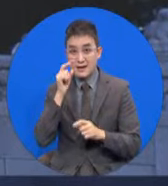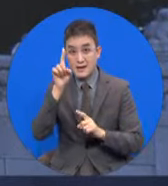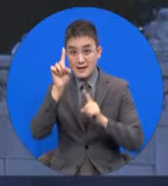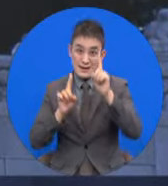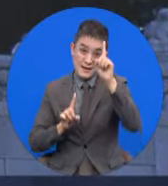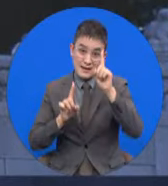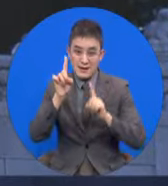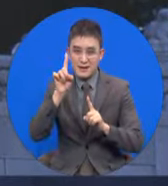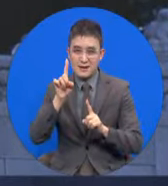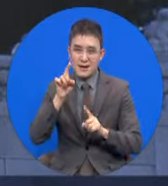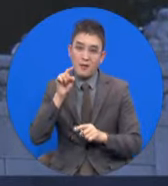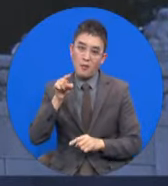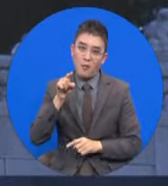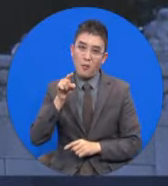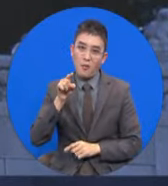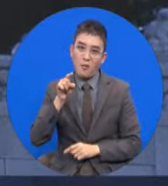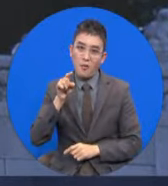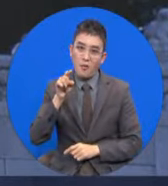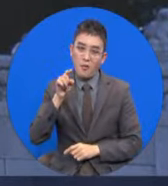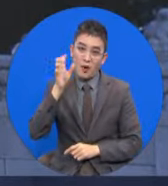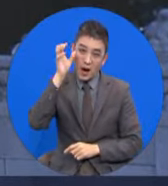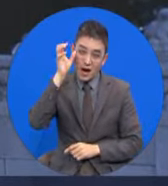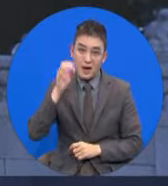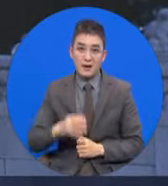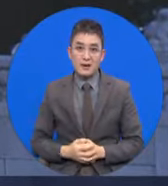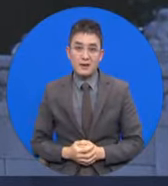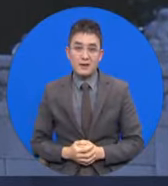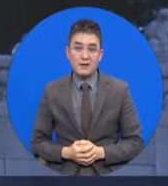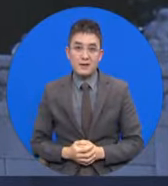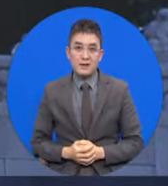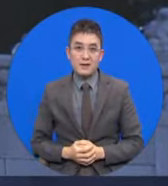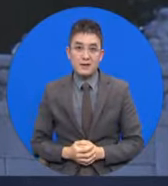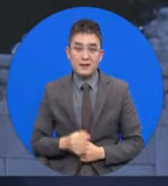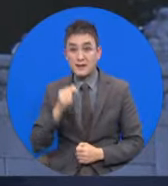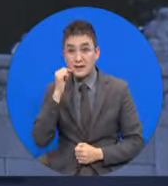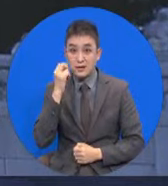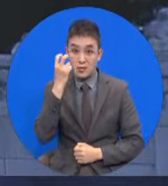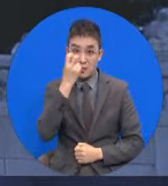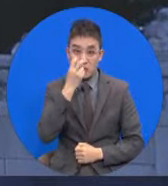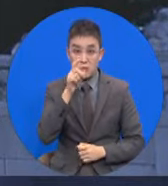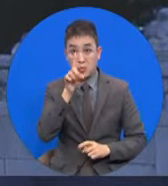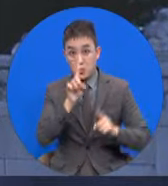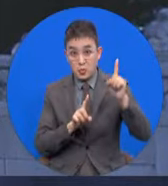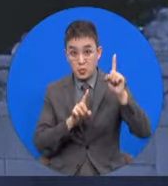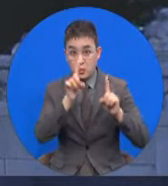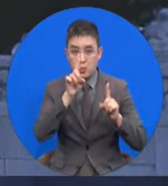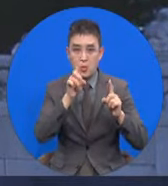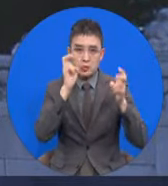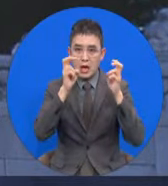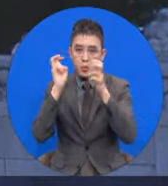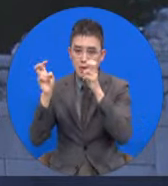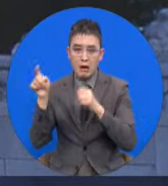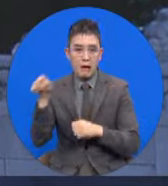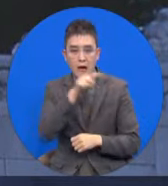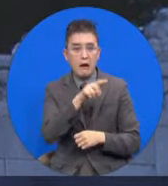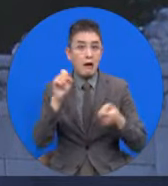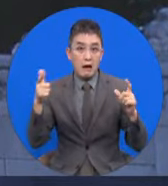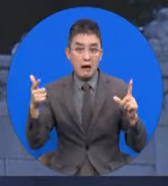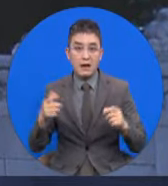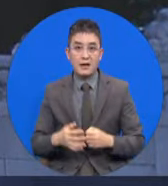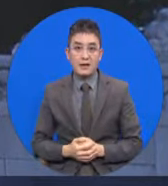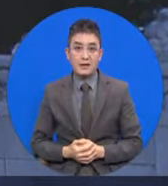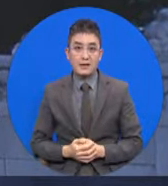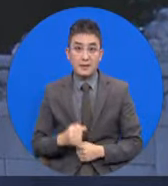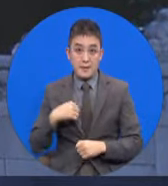그런데 이 여론조사마다 여론조사 기관마다 양당의 지지율이 조금 다릅니다. 그래서 저희 채널A에서는 폴A